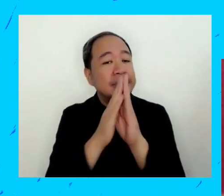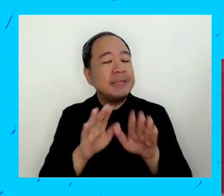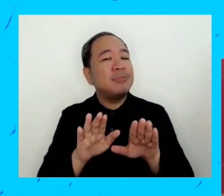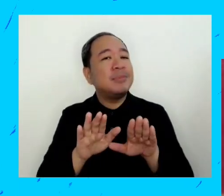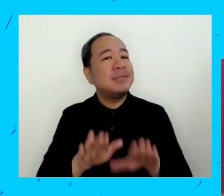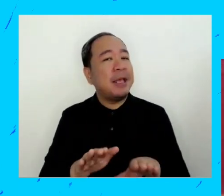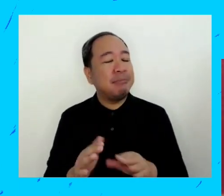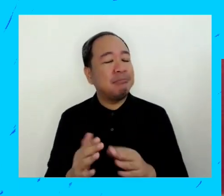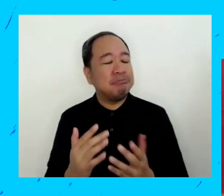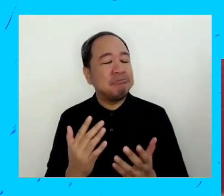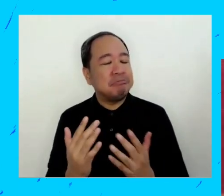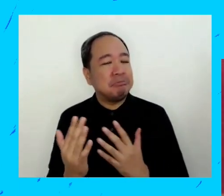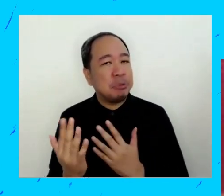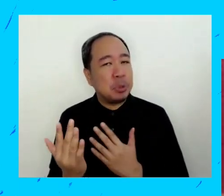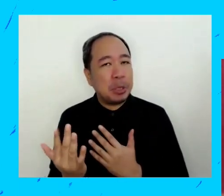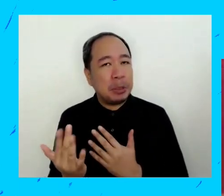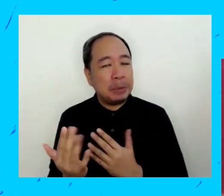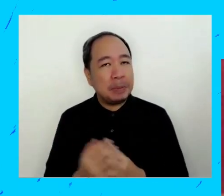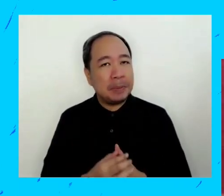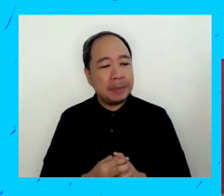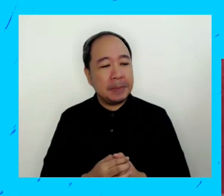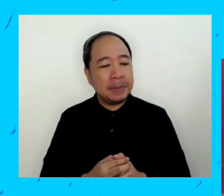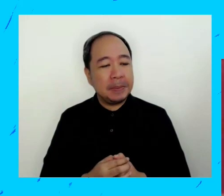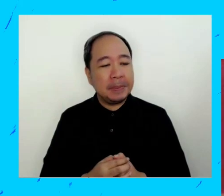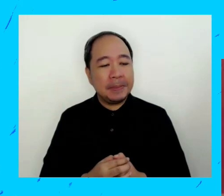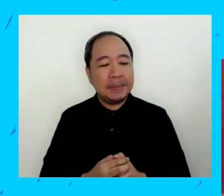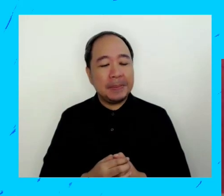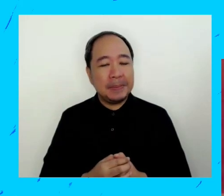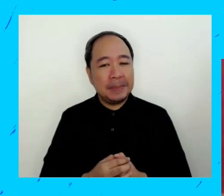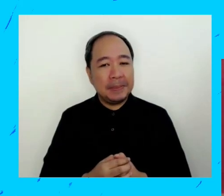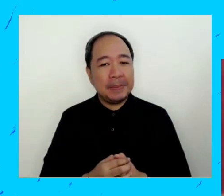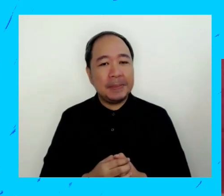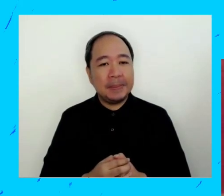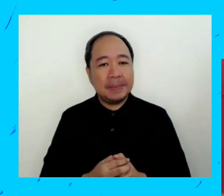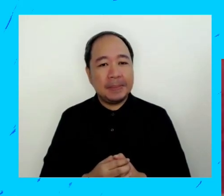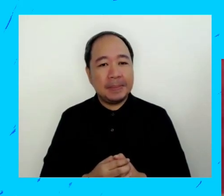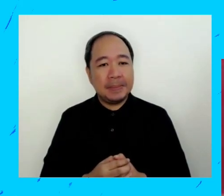Bon, alors attendez une seconde.